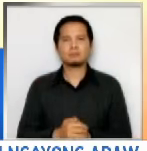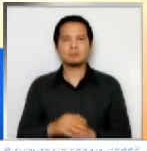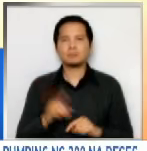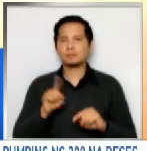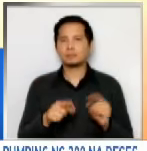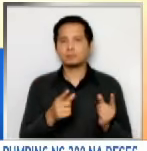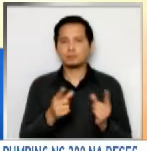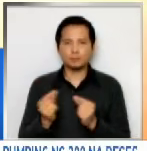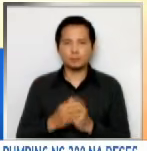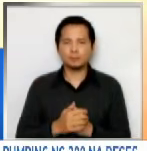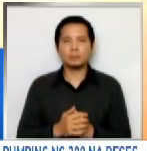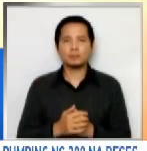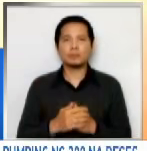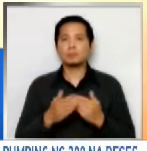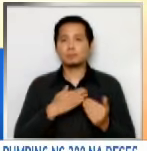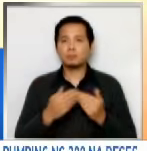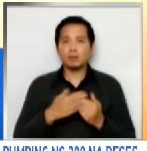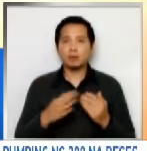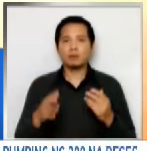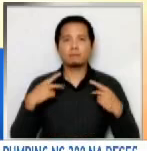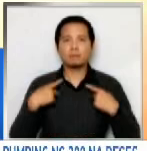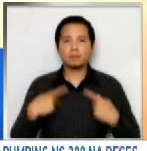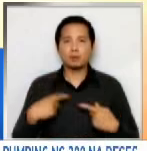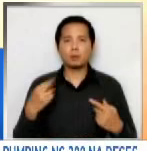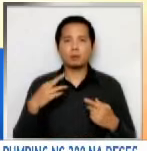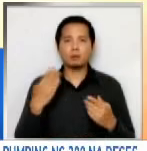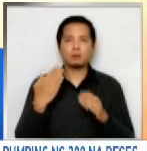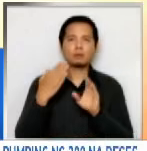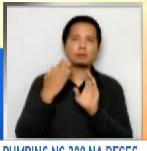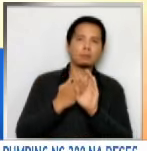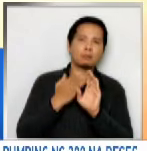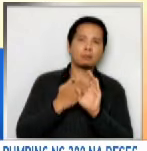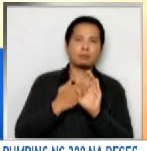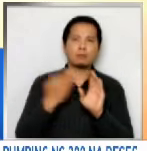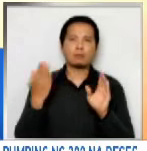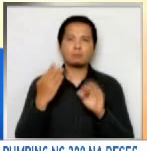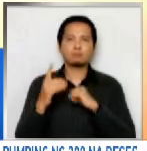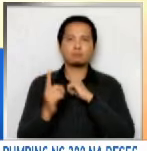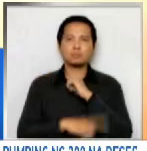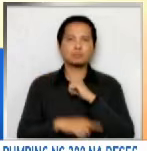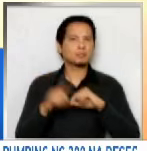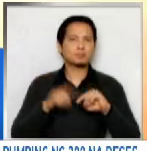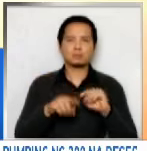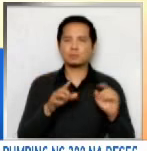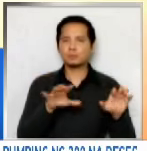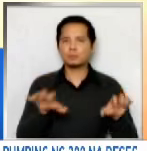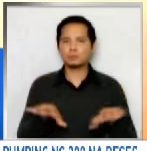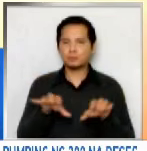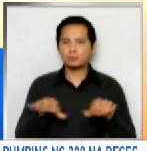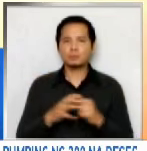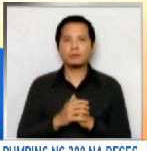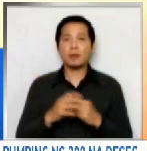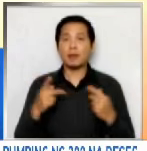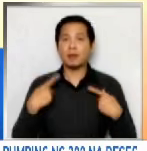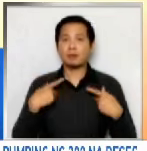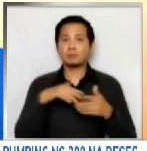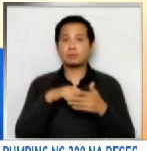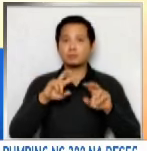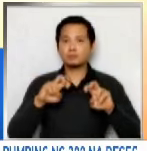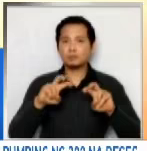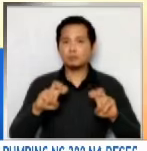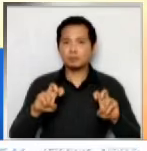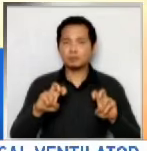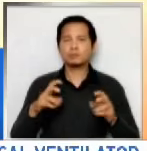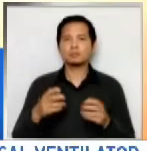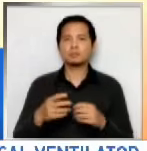it's physical or psychological in nature. So actually, meron ngang study na sinasabi na during this time of